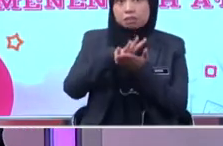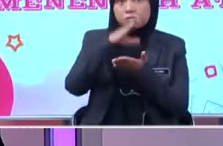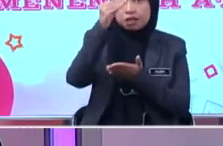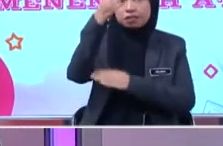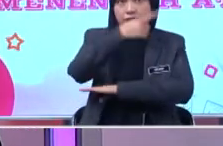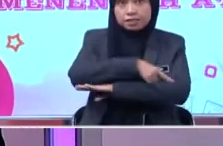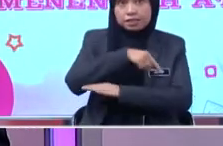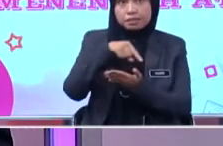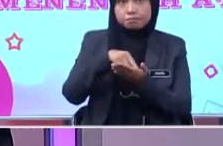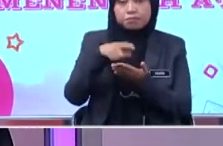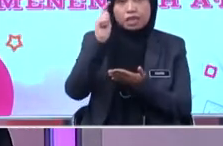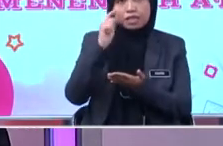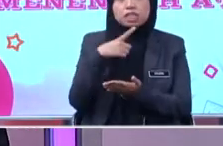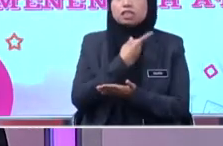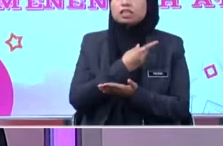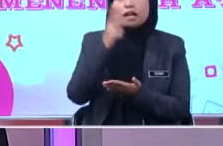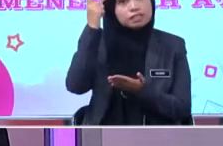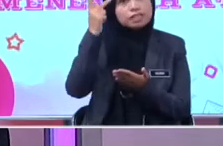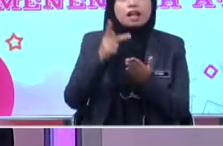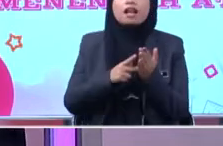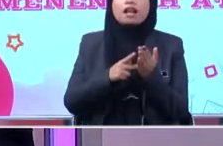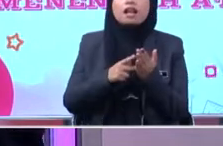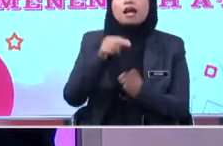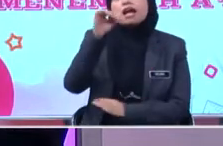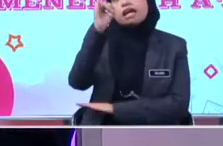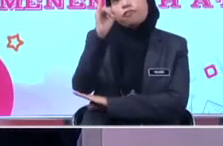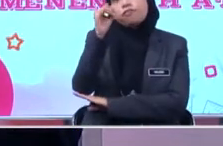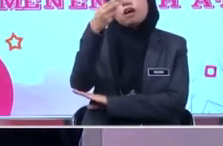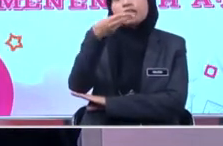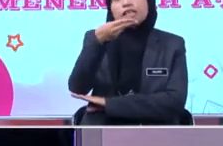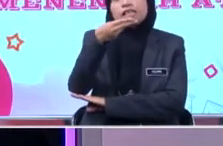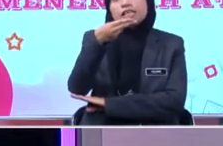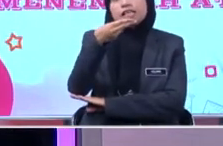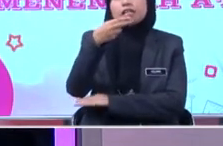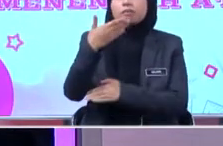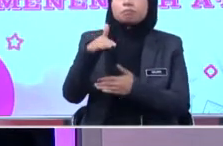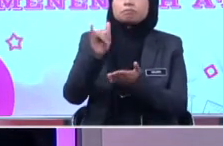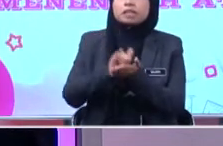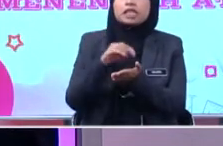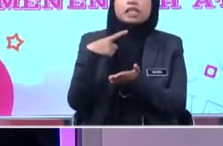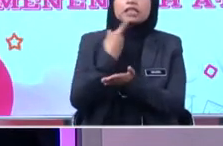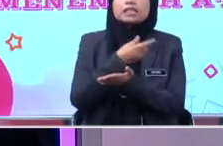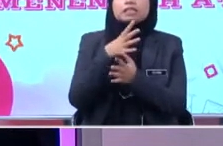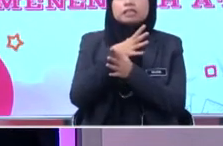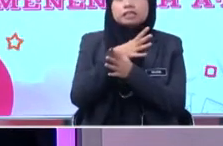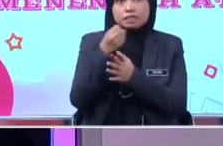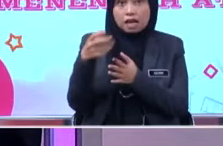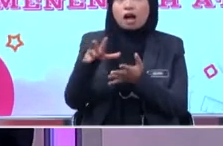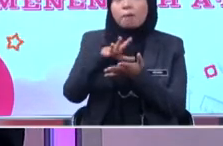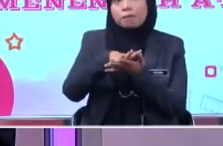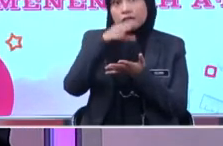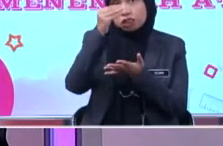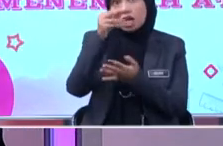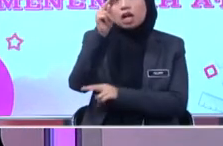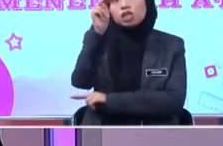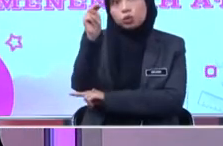kenal huruf-huruf ikhfa Haqiqi Teteh kemudian kita juga udah belajar bagaimana enak mengenal hukum